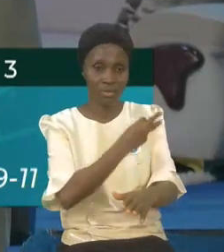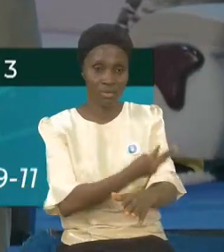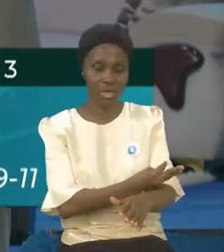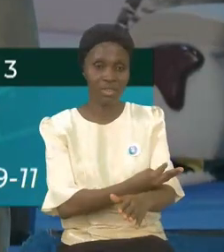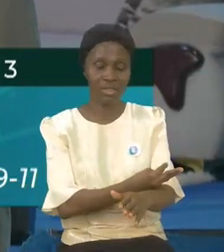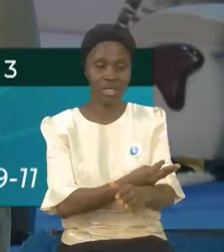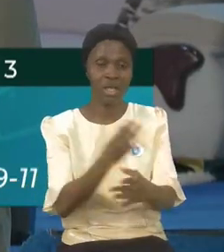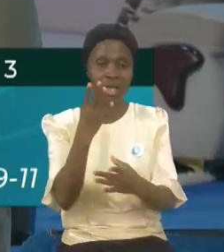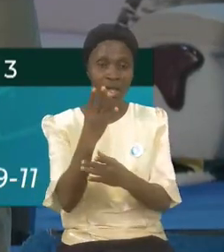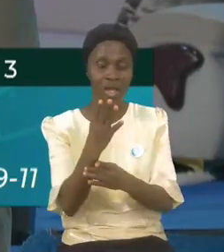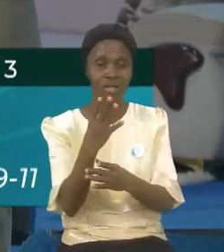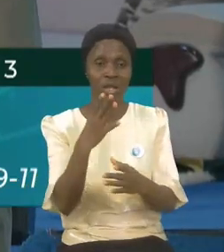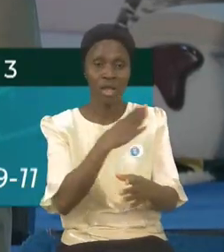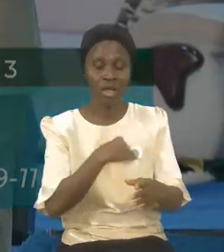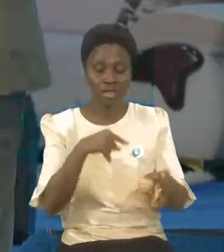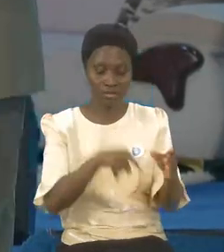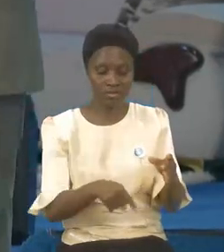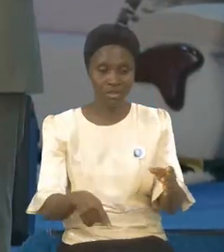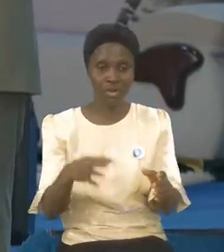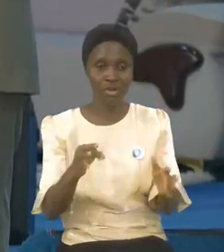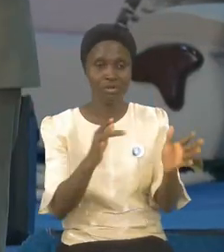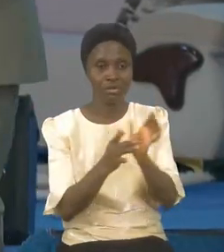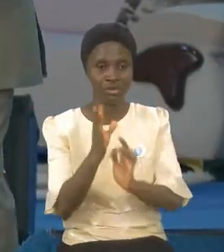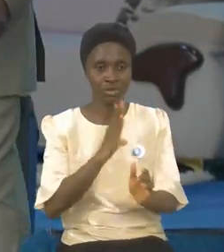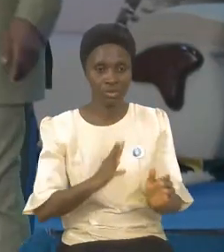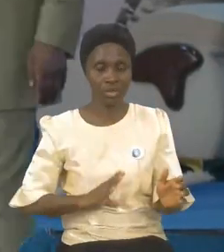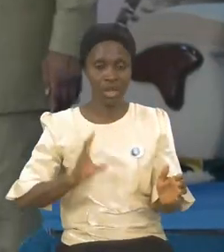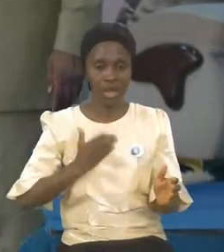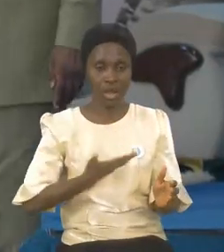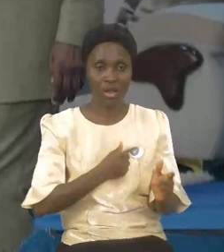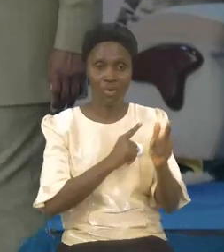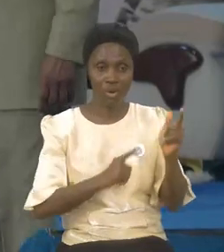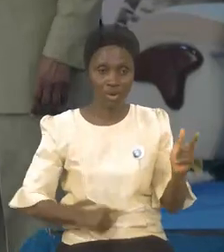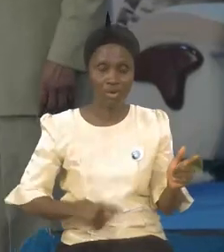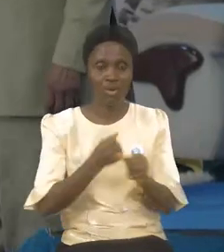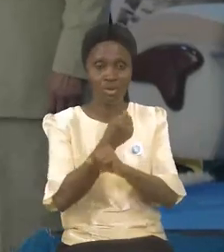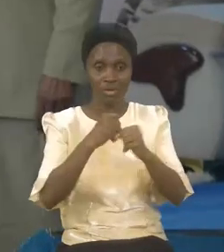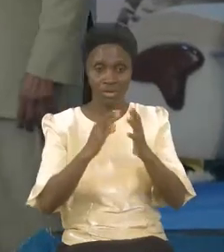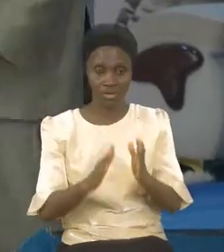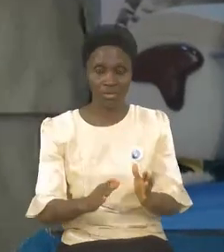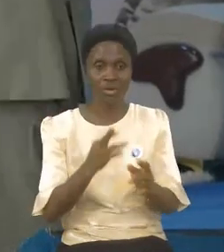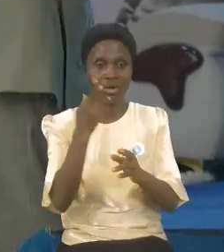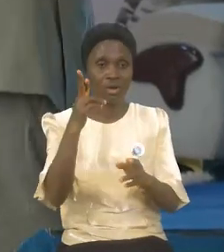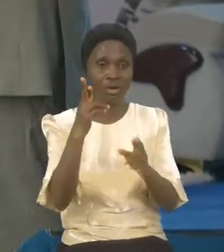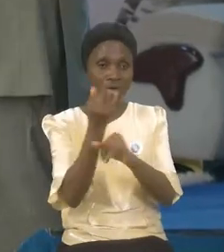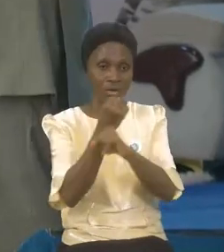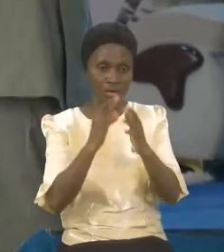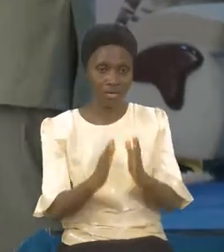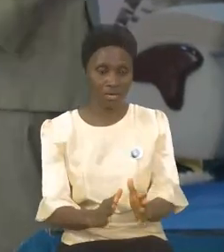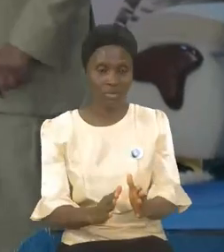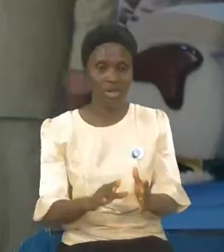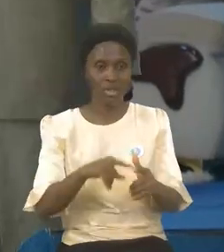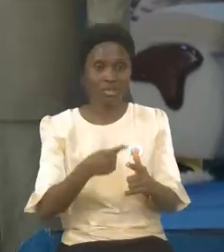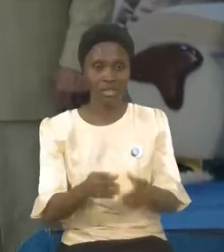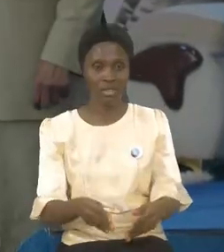sous les pieds du Seigneur Jésus-Christ. Et Dieu, notre roi, notre Seigneur, notre sauveur, et il a